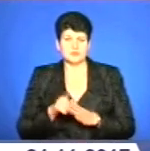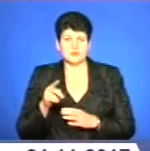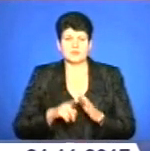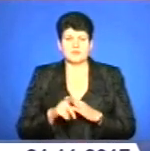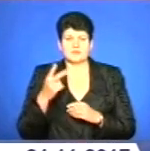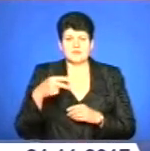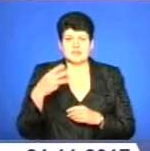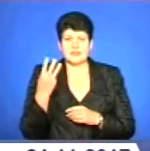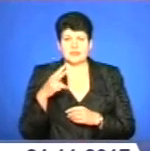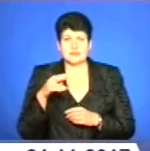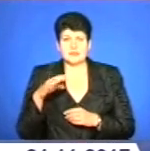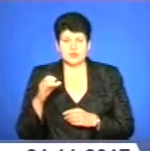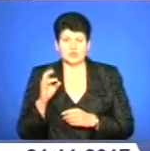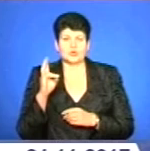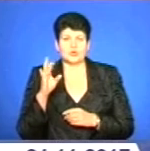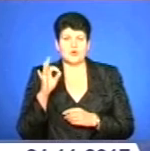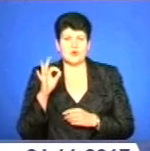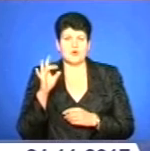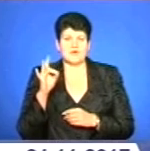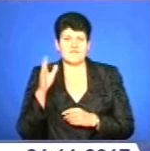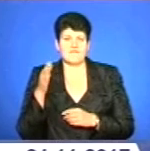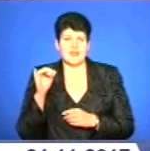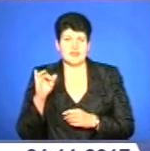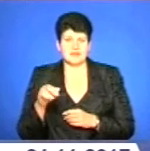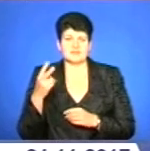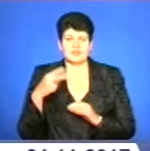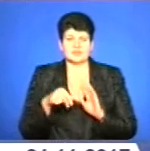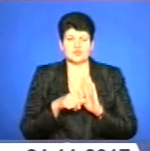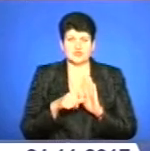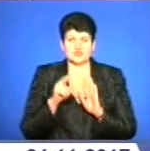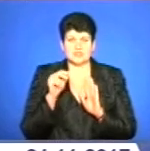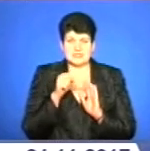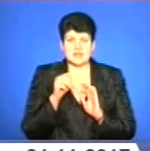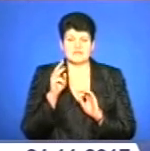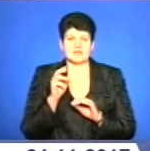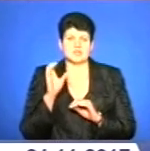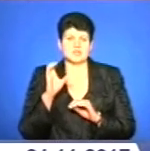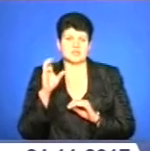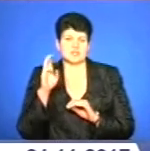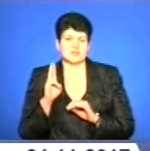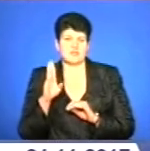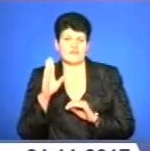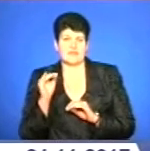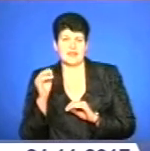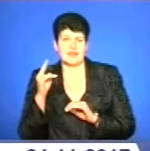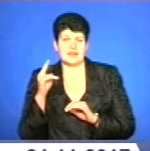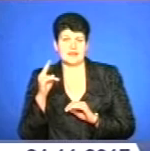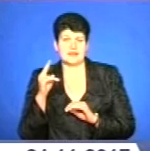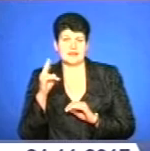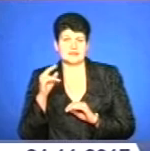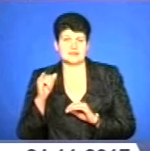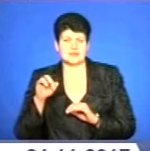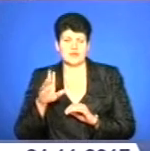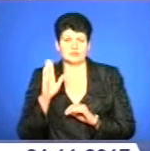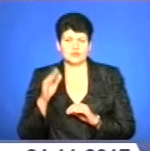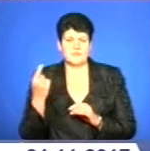23 листопада у норвезькому Шушені, а вже 26 числа в шведському Естерсунді пройде перша гонка Кубка